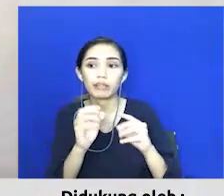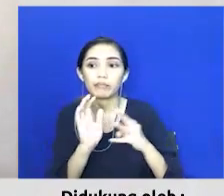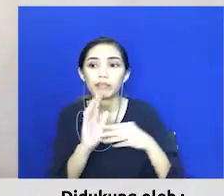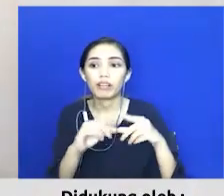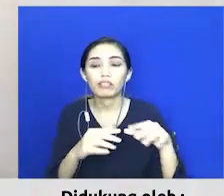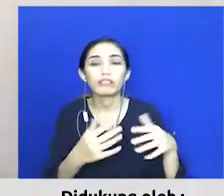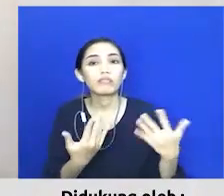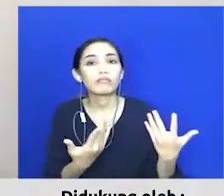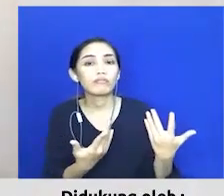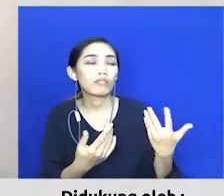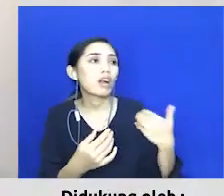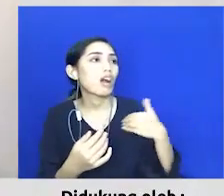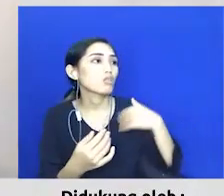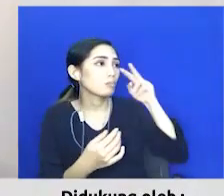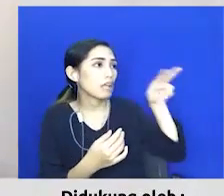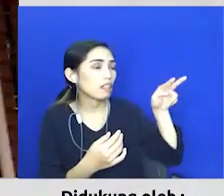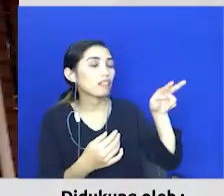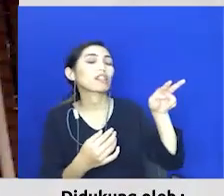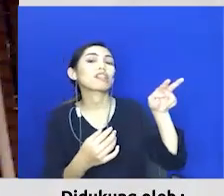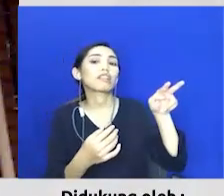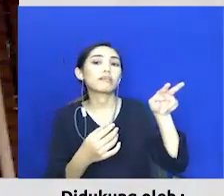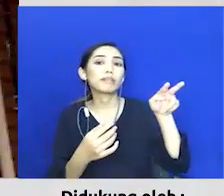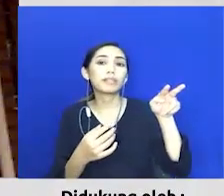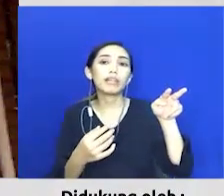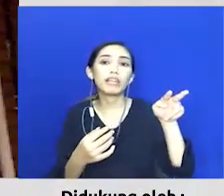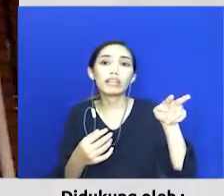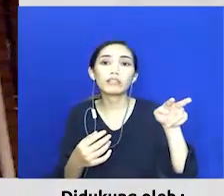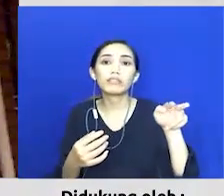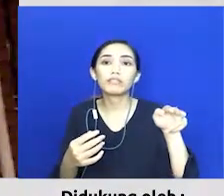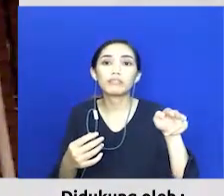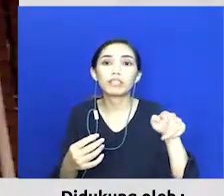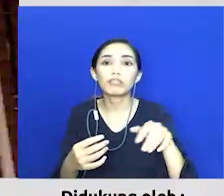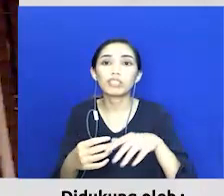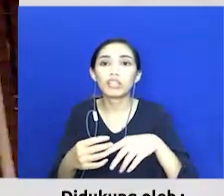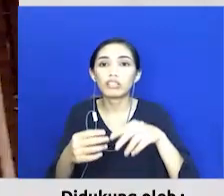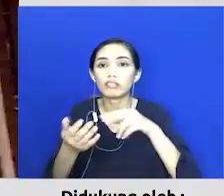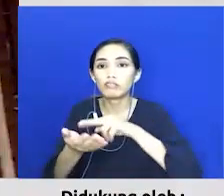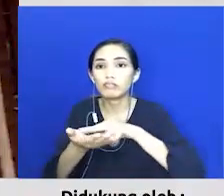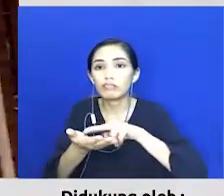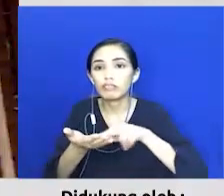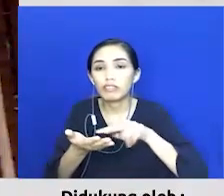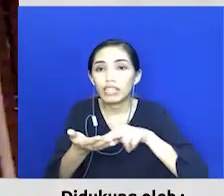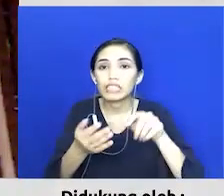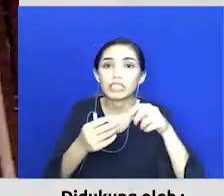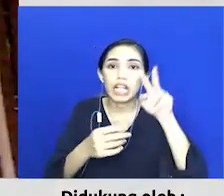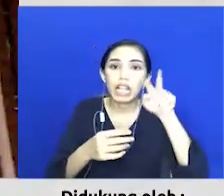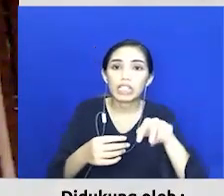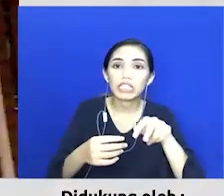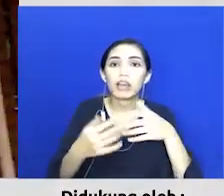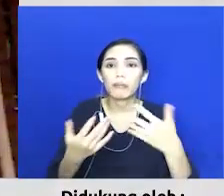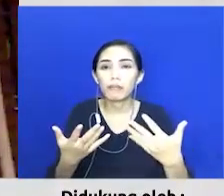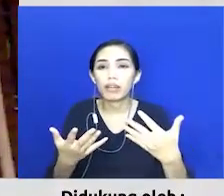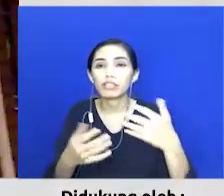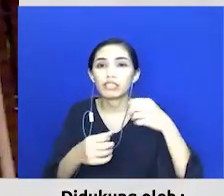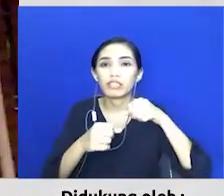Pandangan ya. Enggak, aku cuma melihat pas mencoba membaca lagi gitu apa yang menjadi legacy Prof